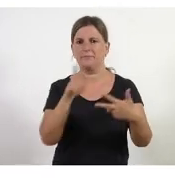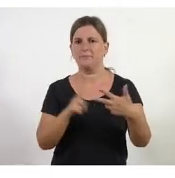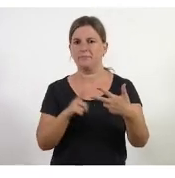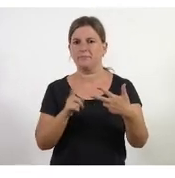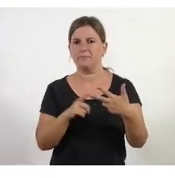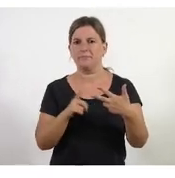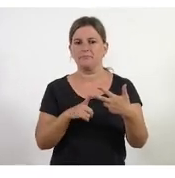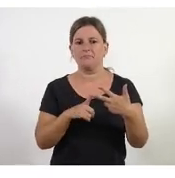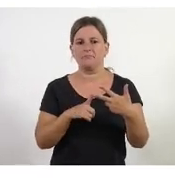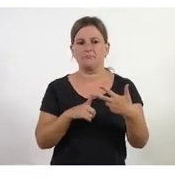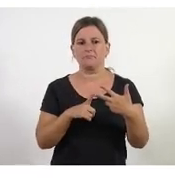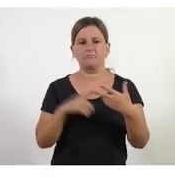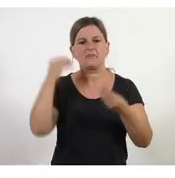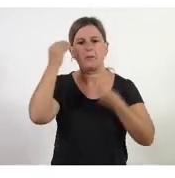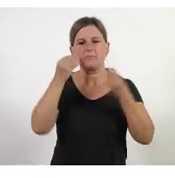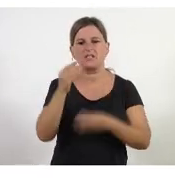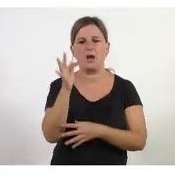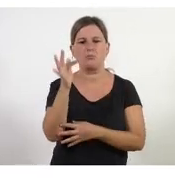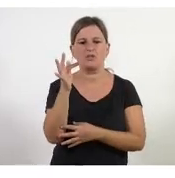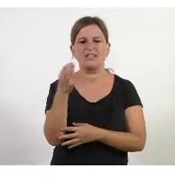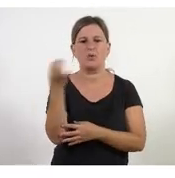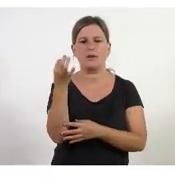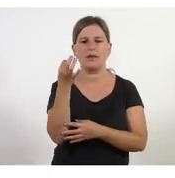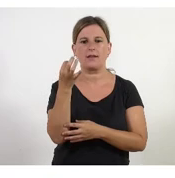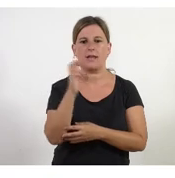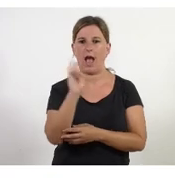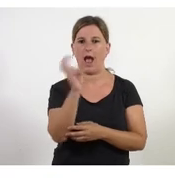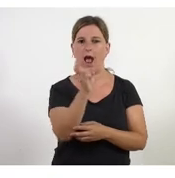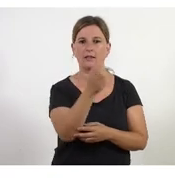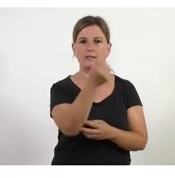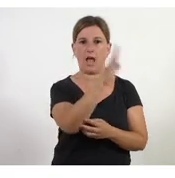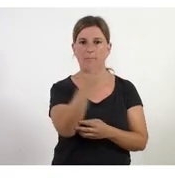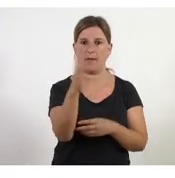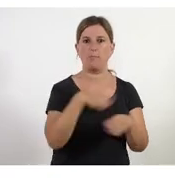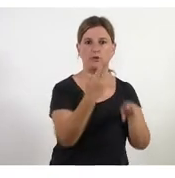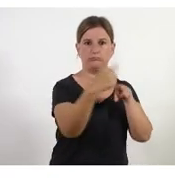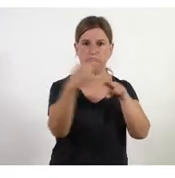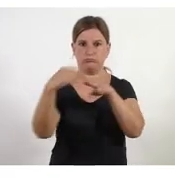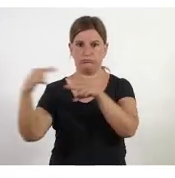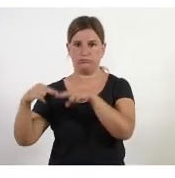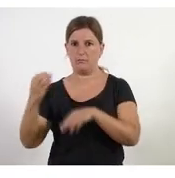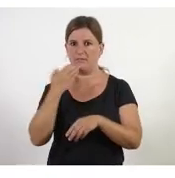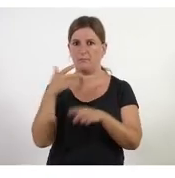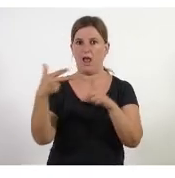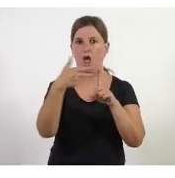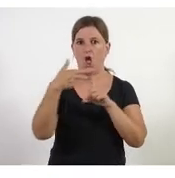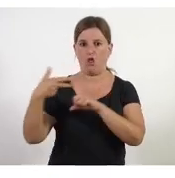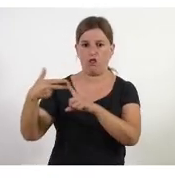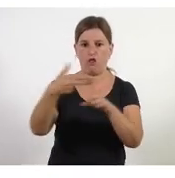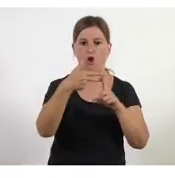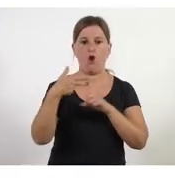com algo positiu, el fet d'integrar-nos amb altres aplicacions, com pot ser Zoom, Asana o Box,